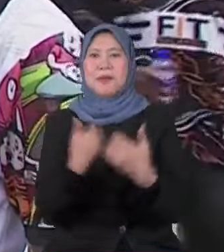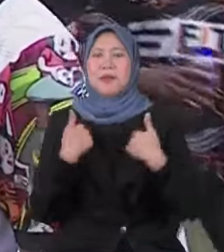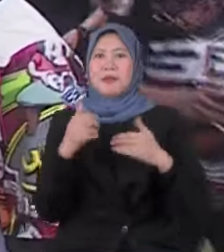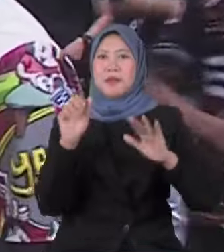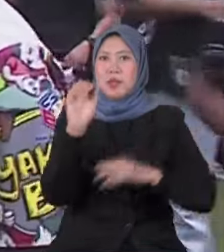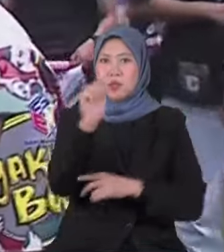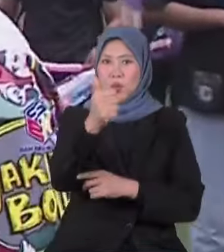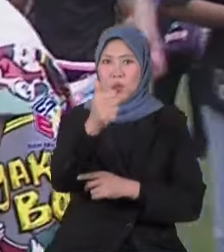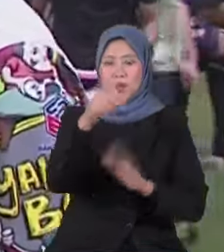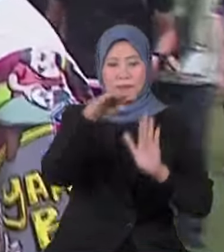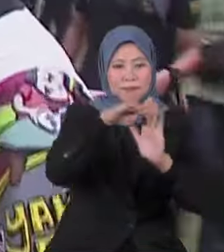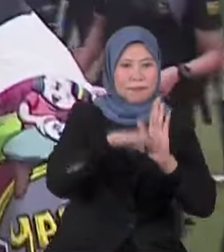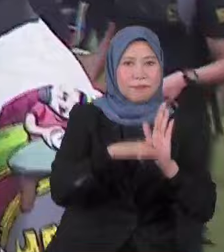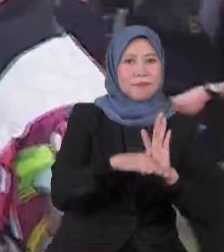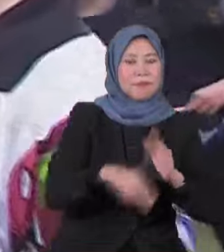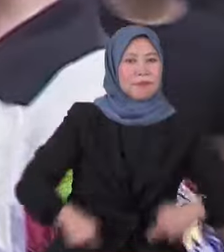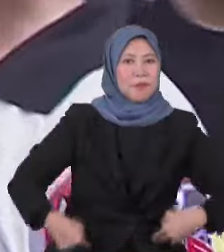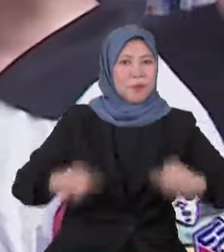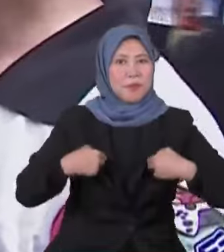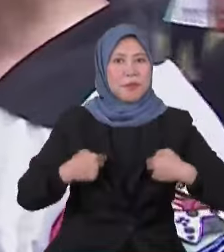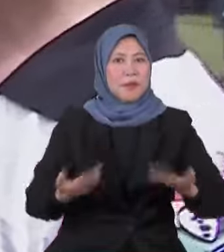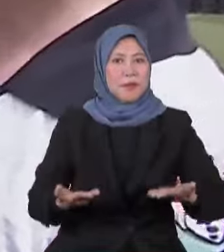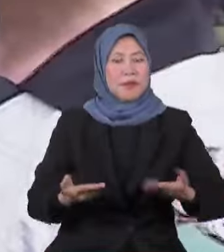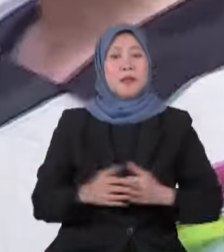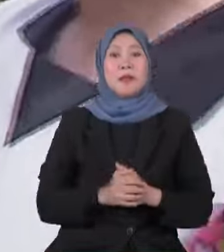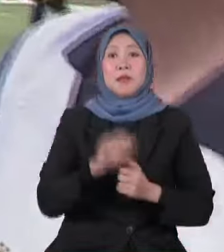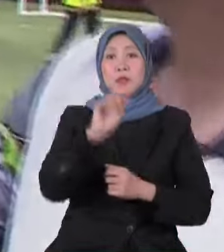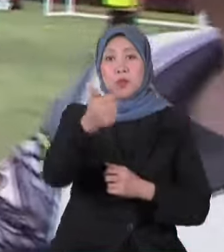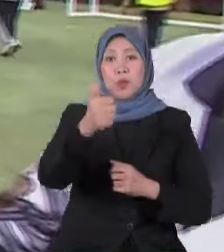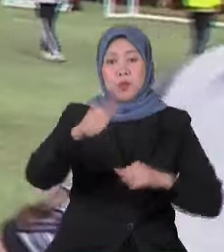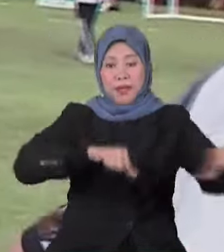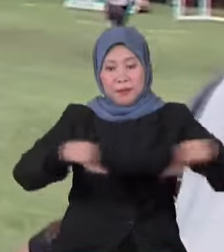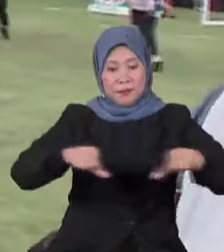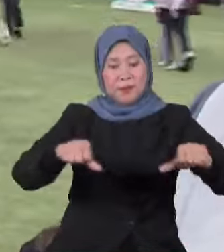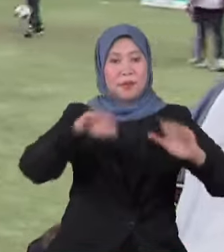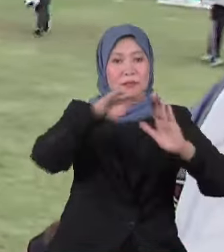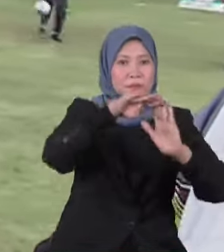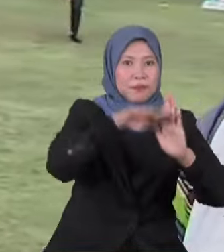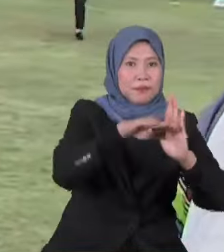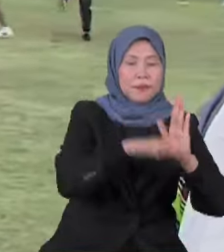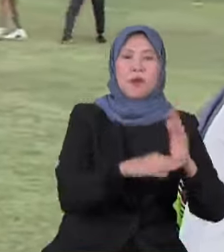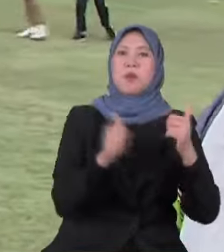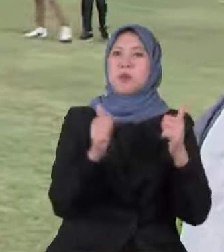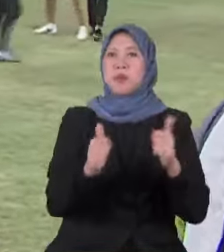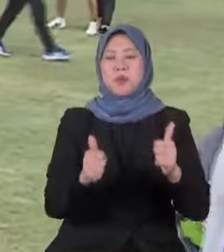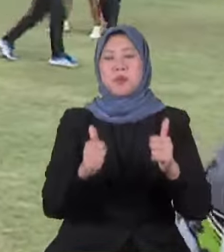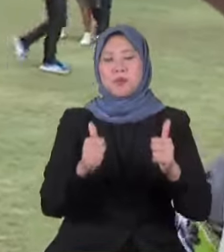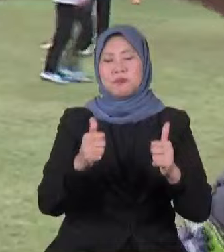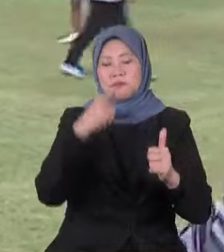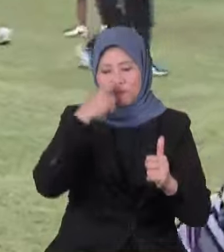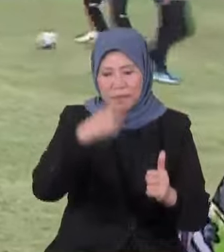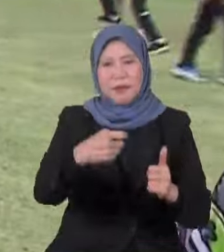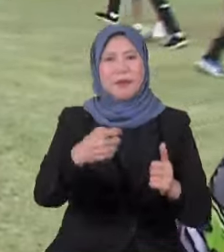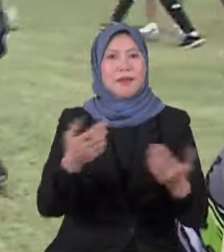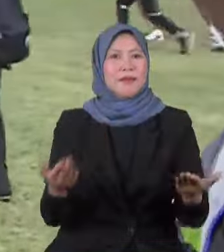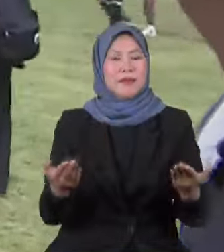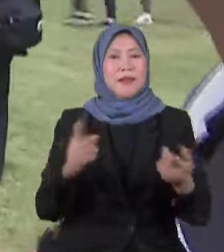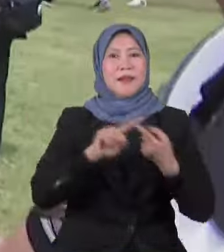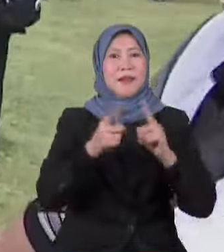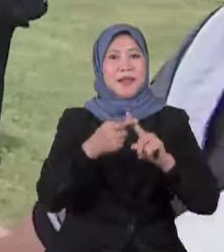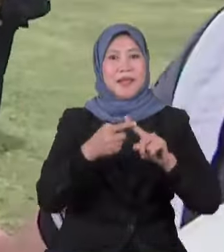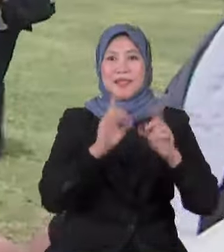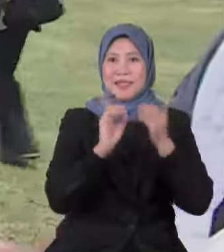gaya hidup dan setiap 10 gaya hidup hari ini kami ada setiap aktiviti yang menarik. Contohnya rakan